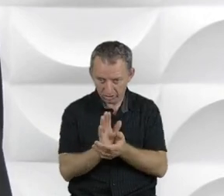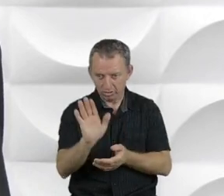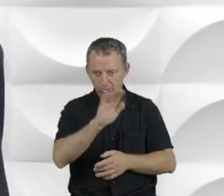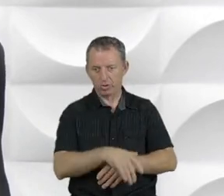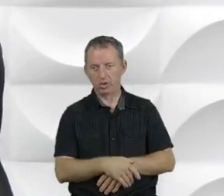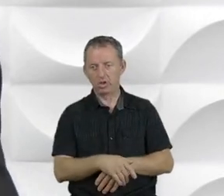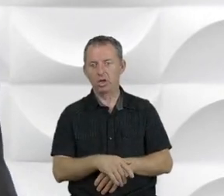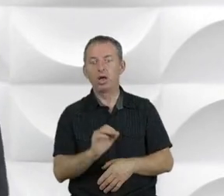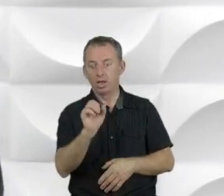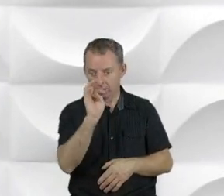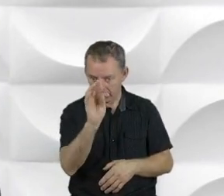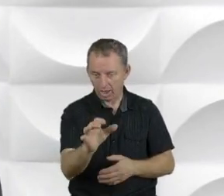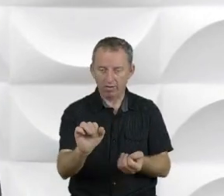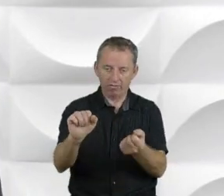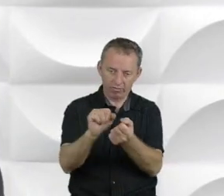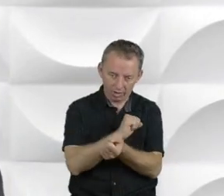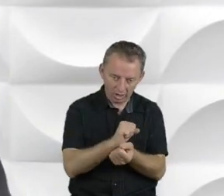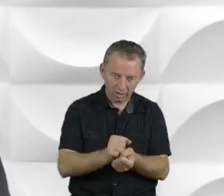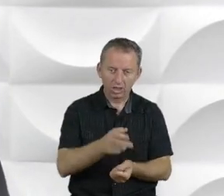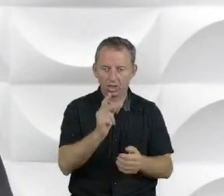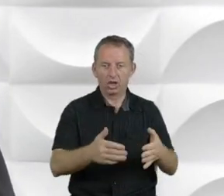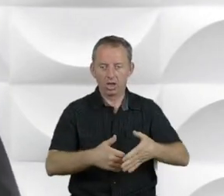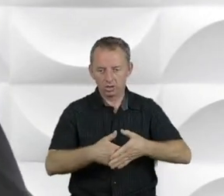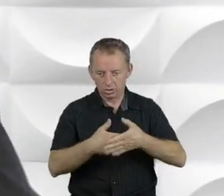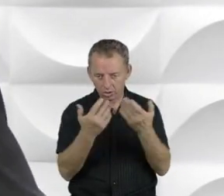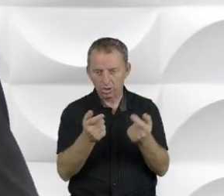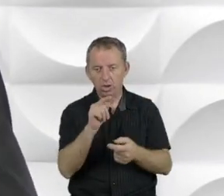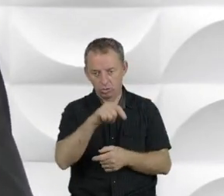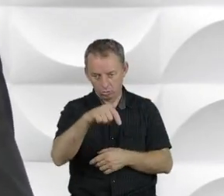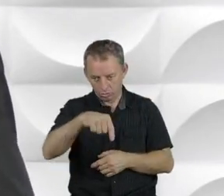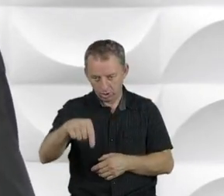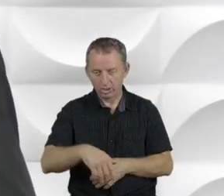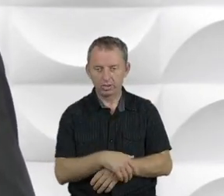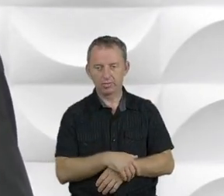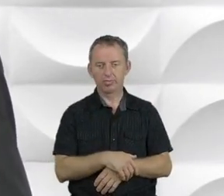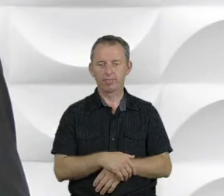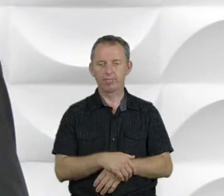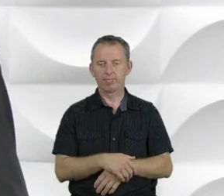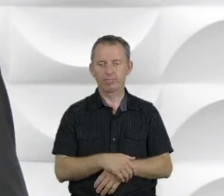i tak walczysz o każdy dzień tutaj?